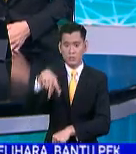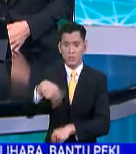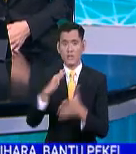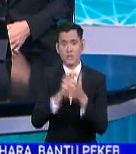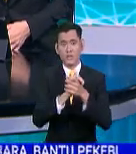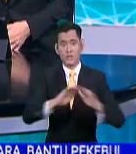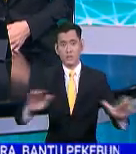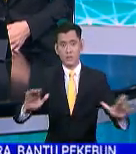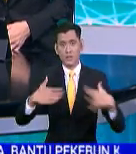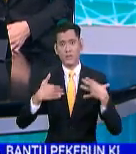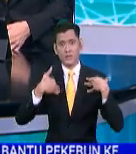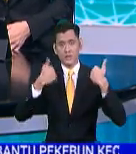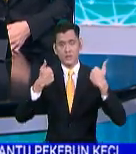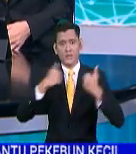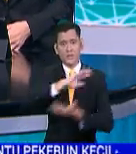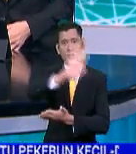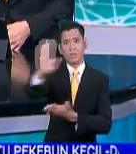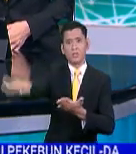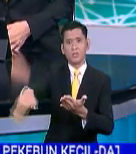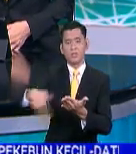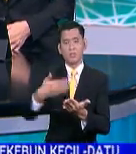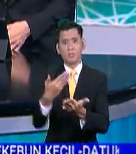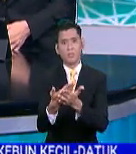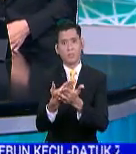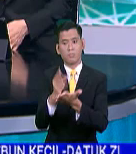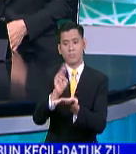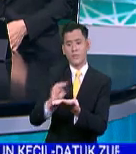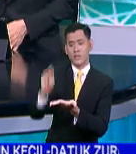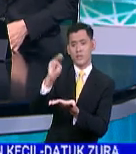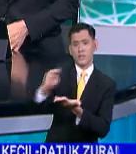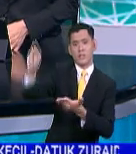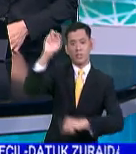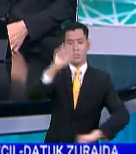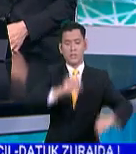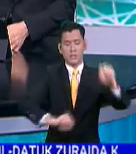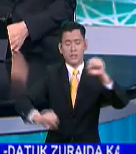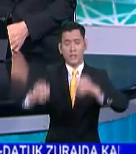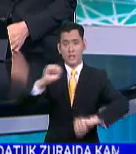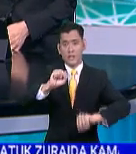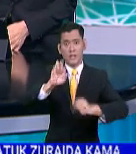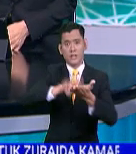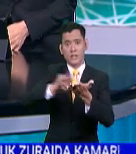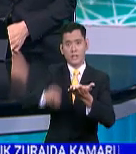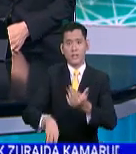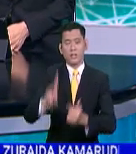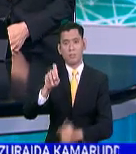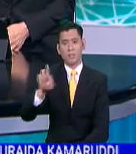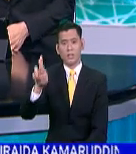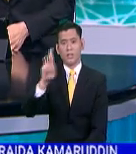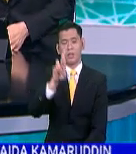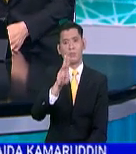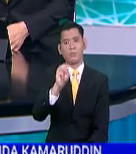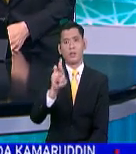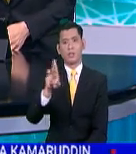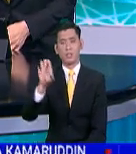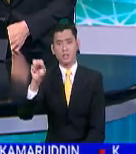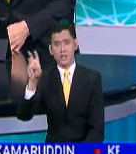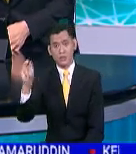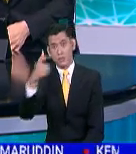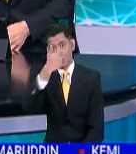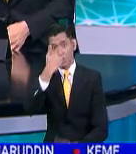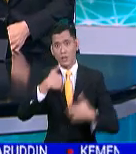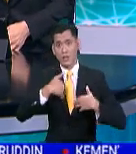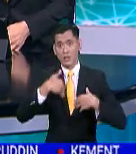kesihatan di kesemua 55 buah maktab rendah sains MARA MRSM seluruh negara. Ini susulan tercetusnya